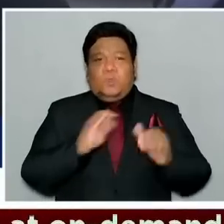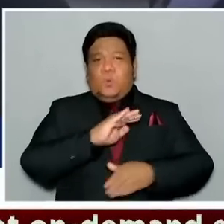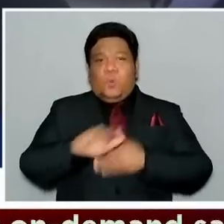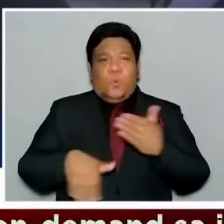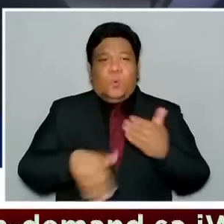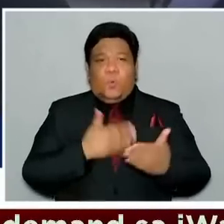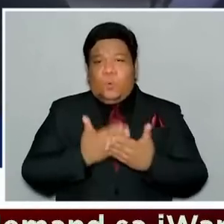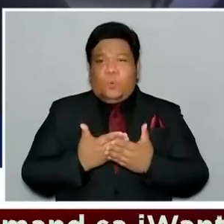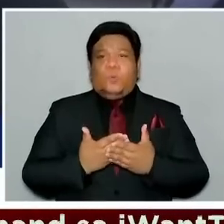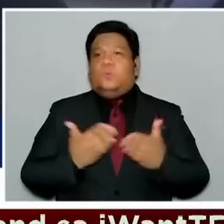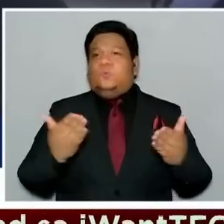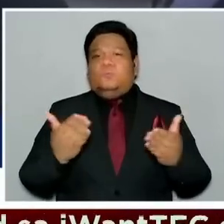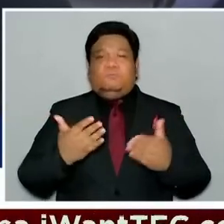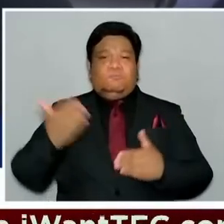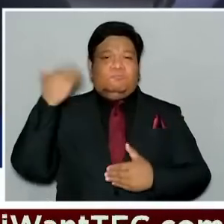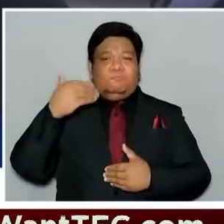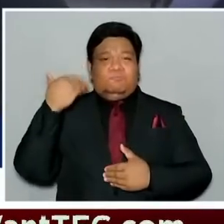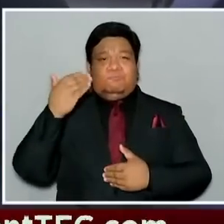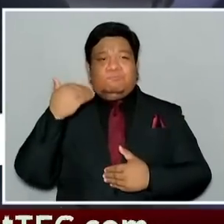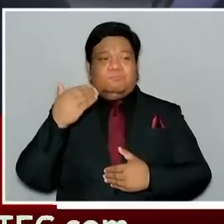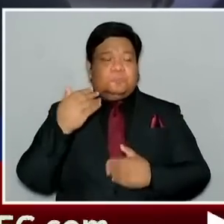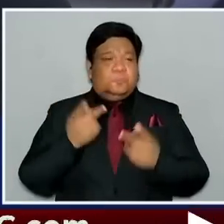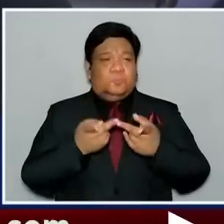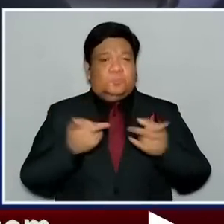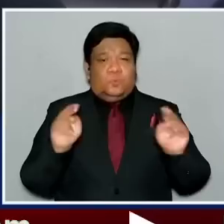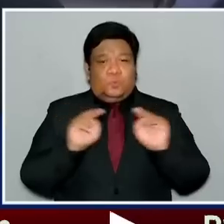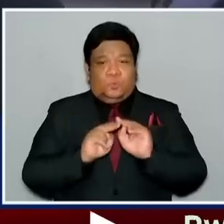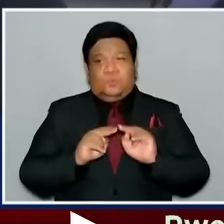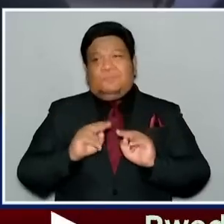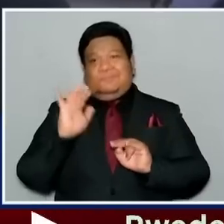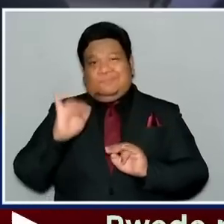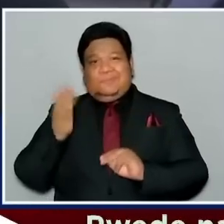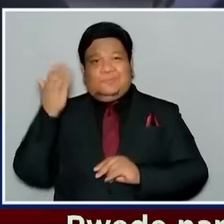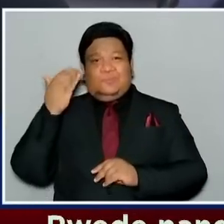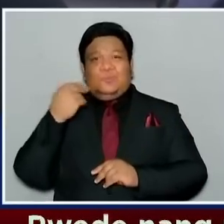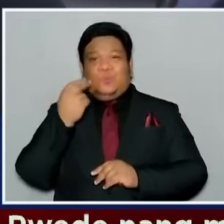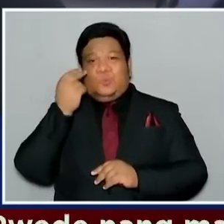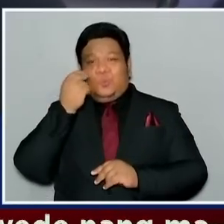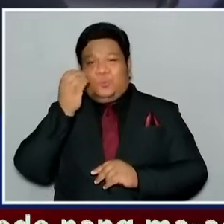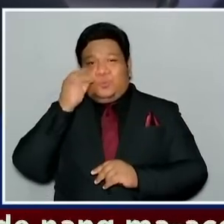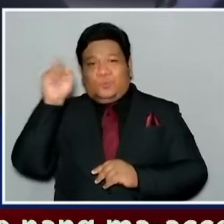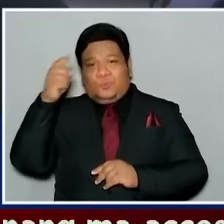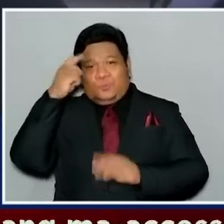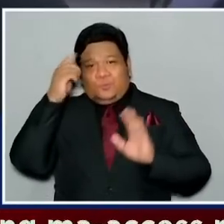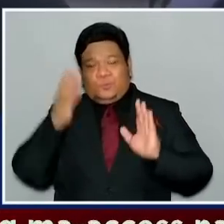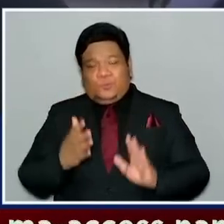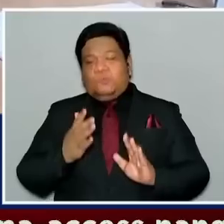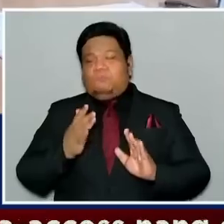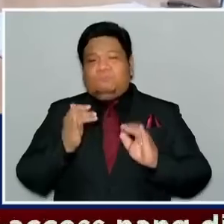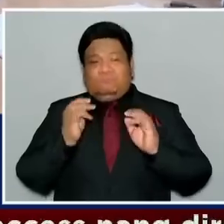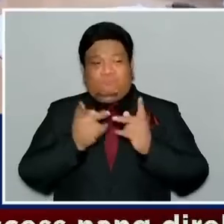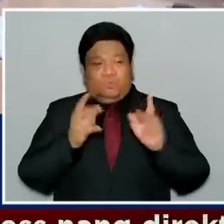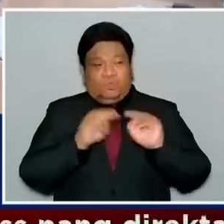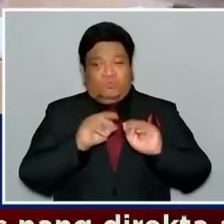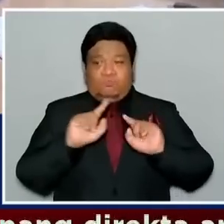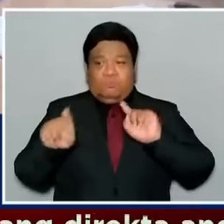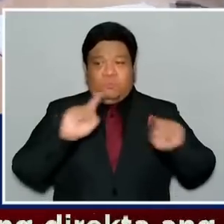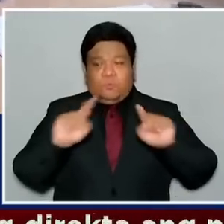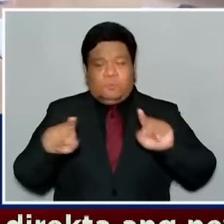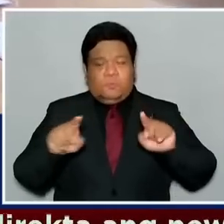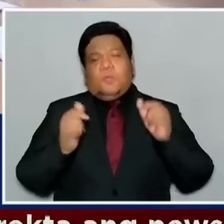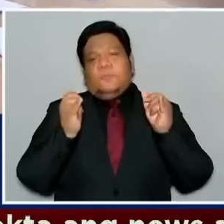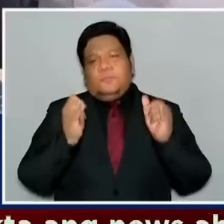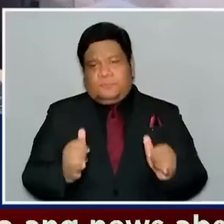all the previous designations issued by the late governor has been honored and has been reinstated. Tuloy din ang